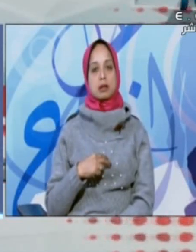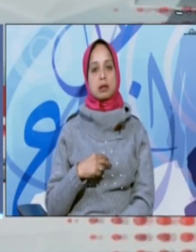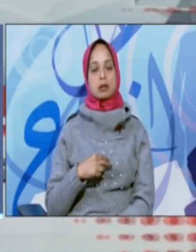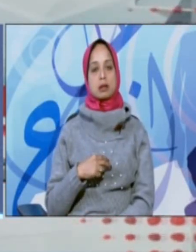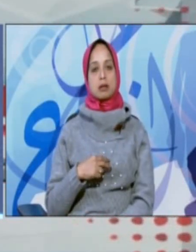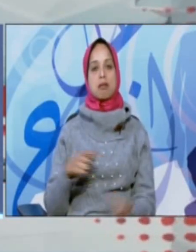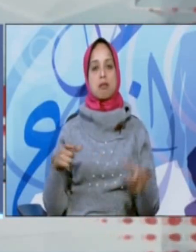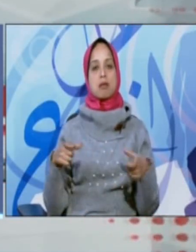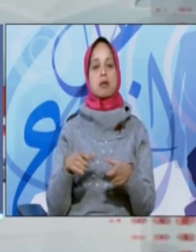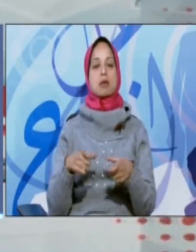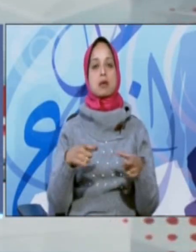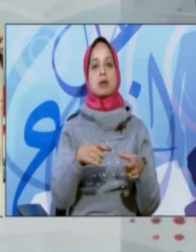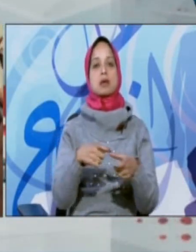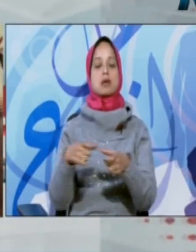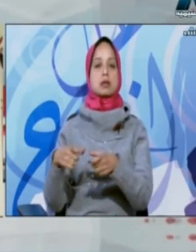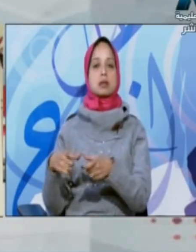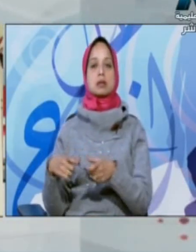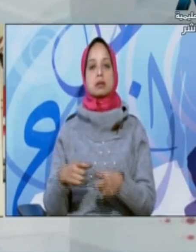الأقلية.